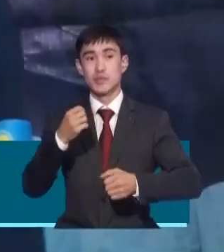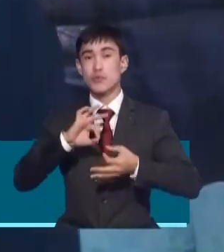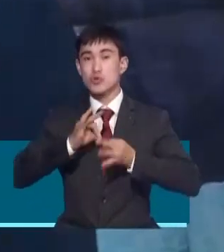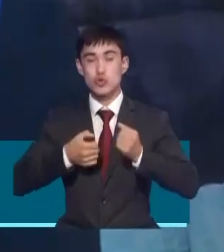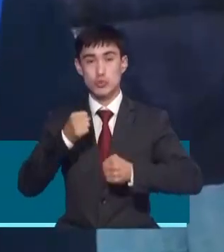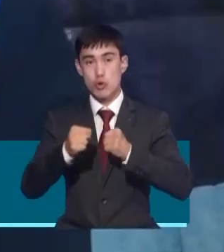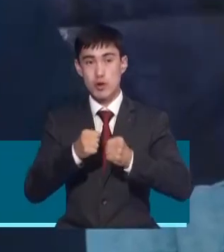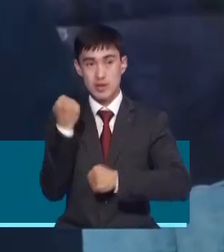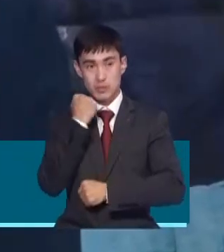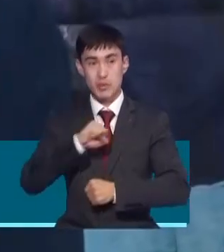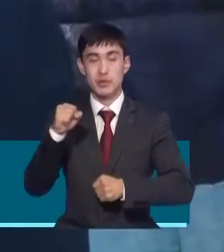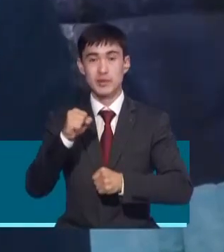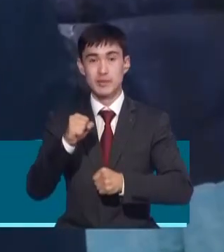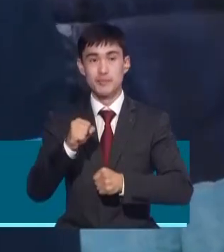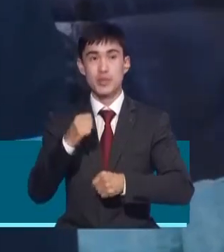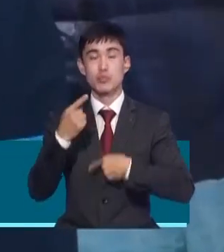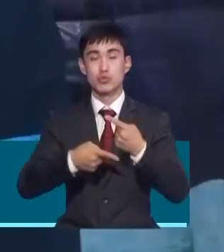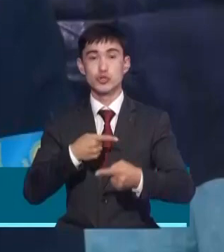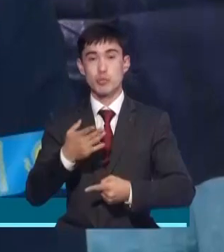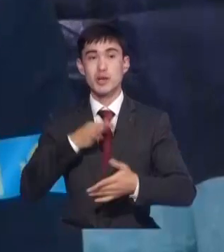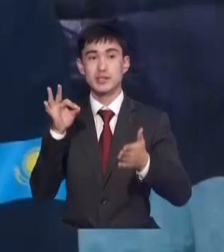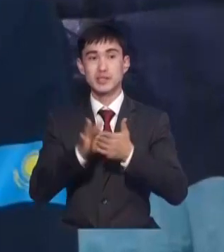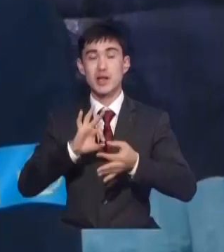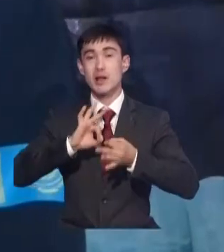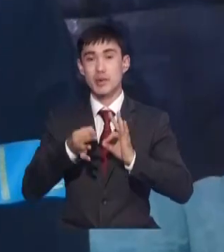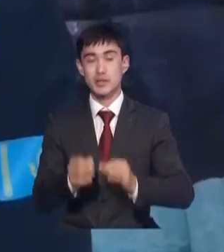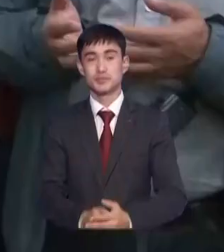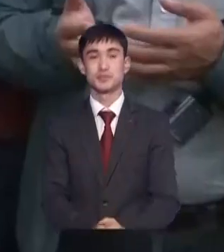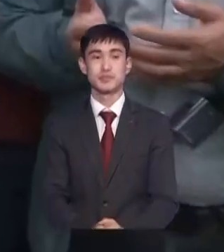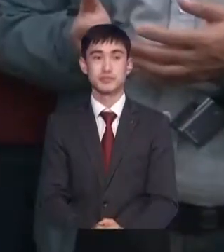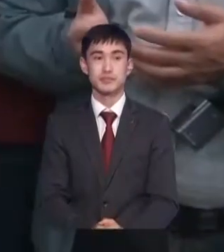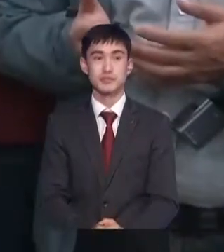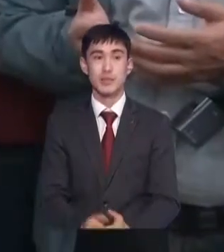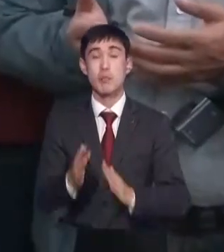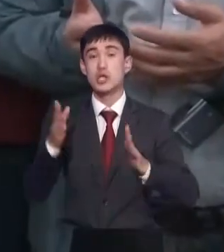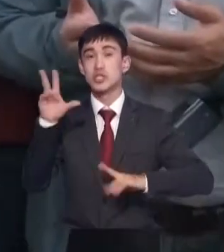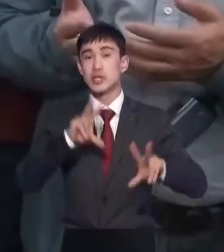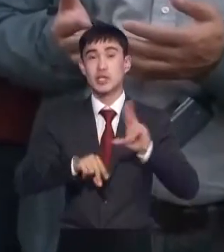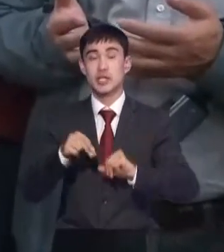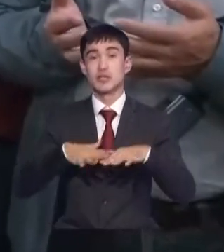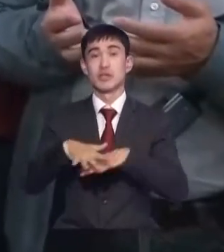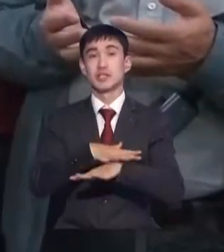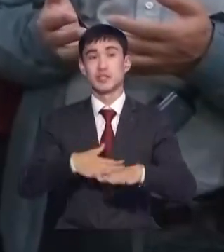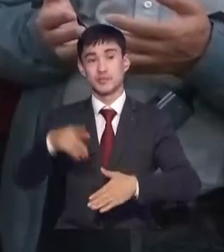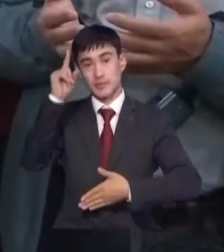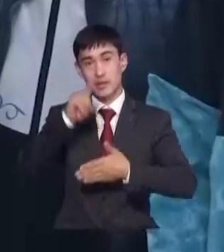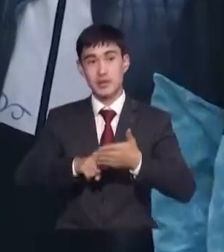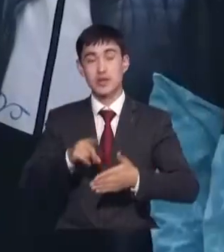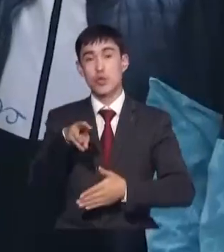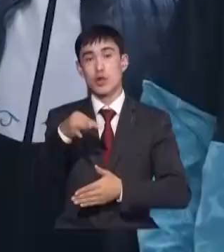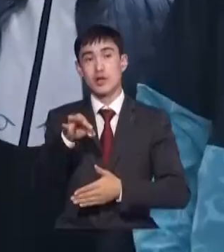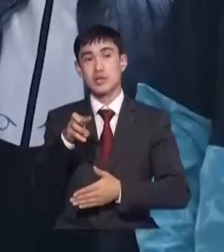сложных боя и одержала победу. В будущем моя цель – Олимпиада. Большие надежды болельщики возлагали и на